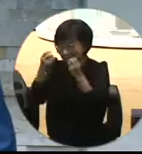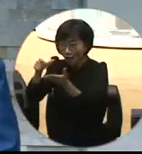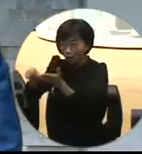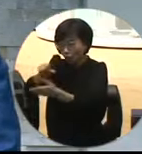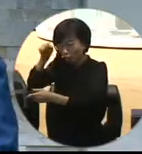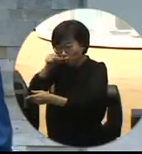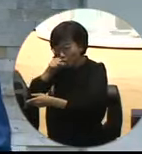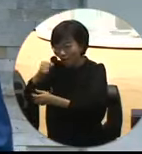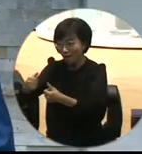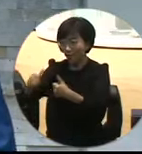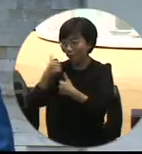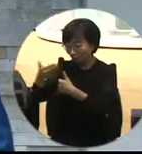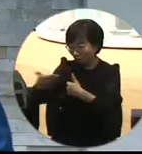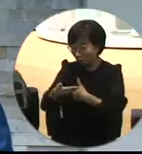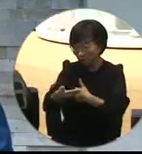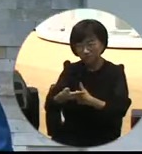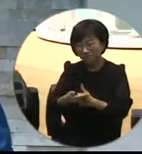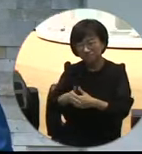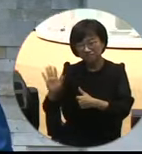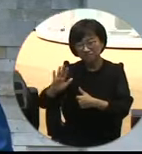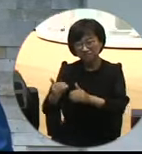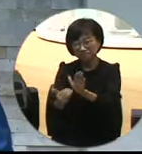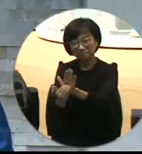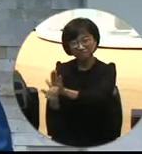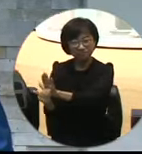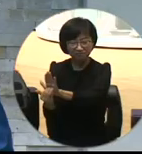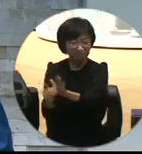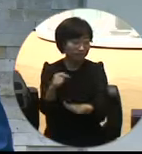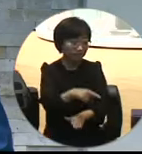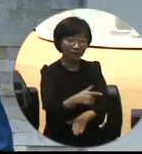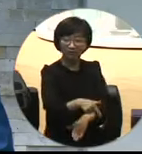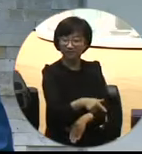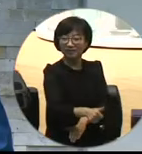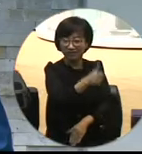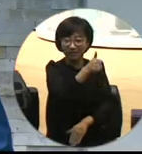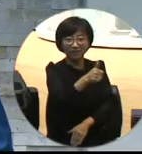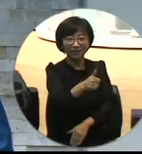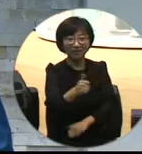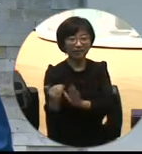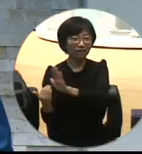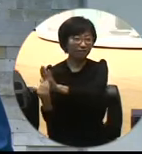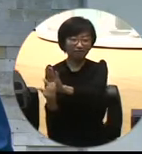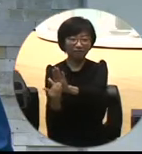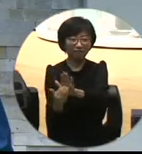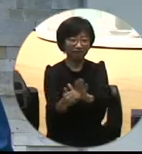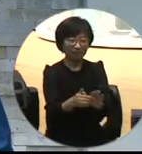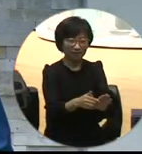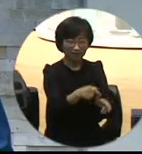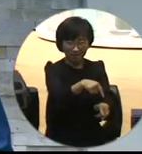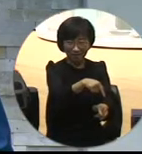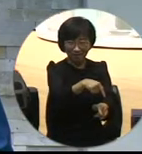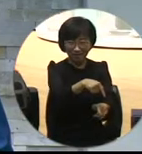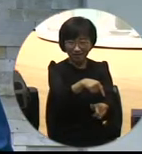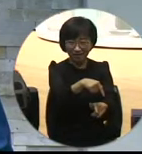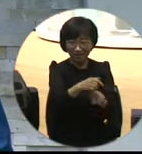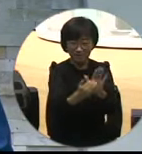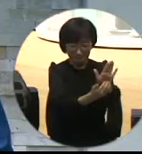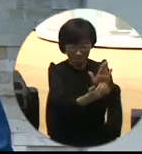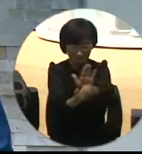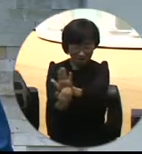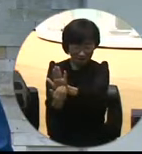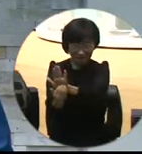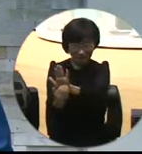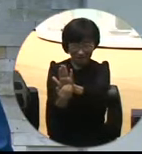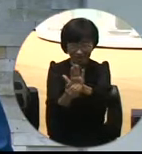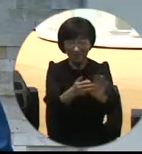더 이상 좋은 것이 있는데도 그걸 수용을 못해. 이런 잠긴 효과가 나타나면